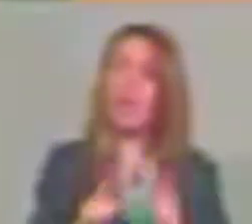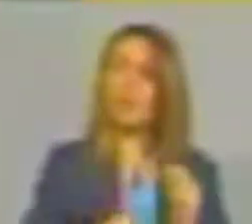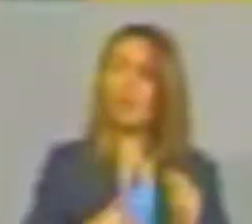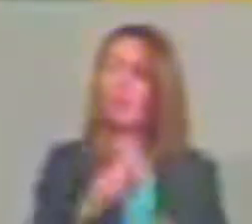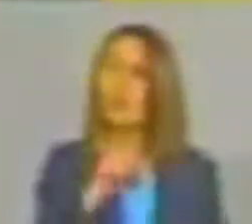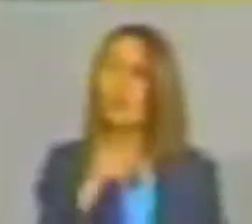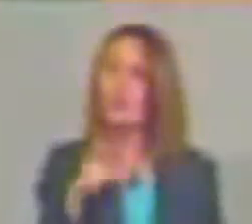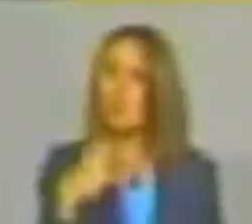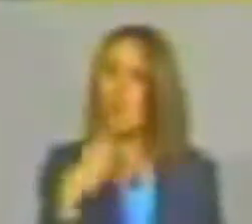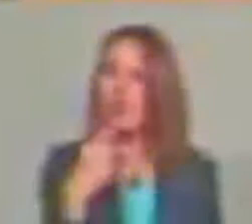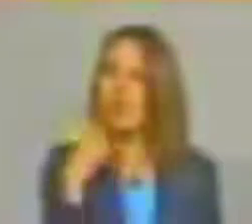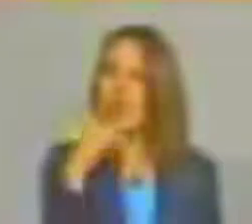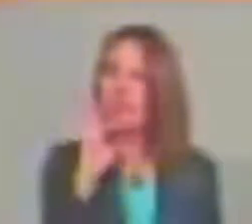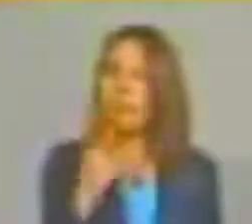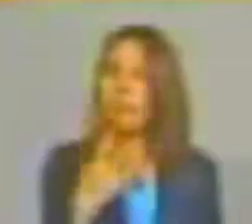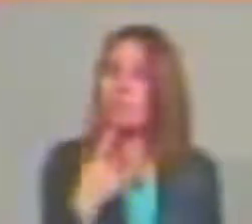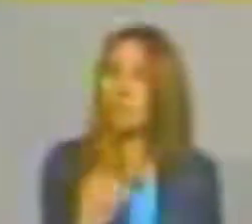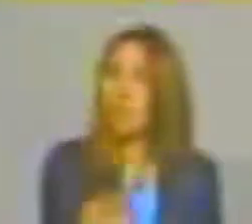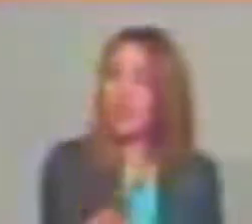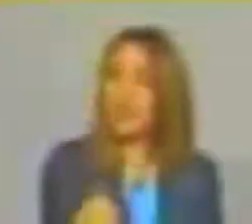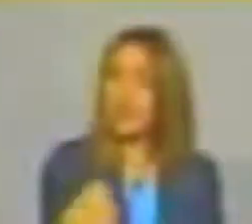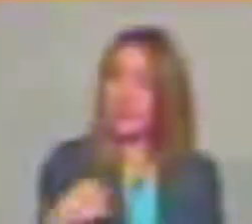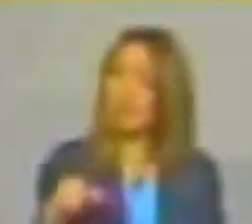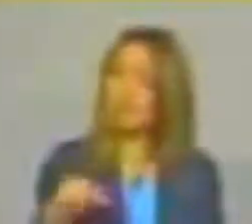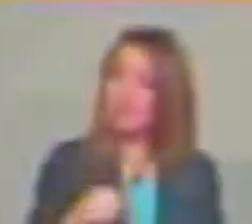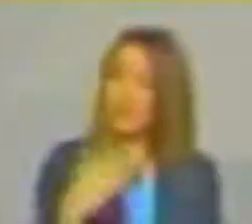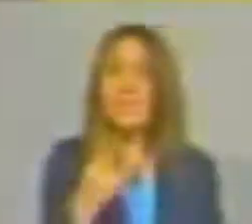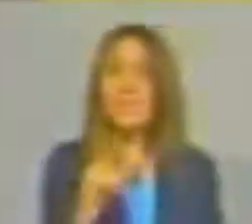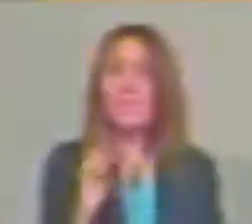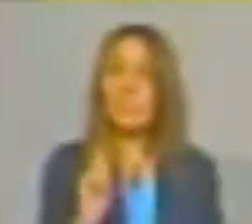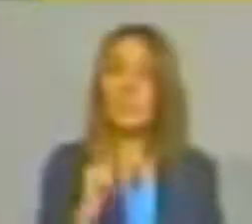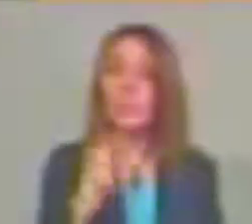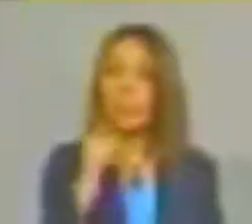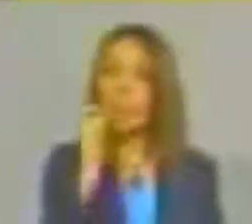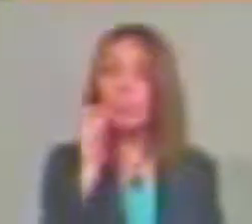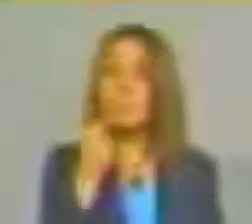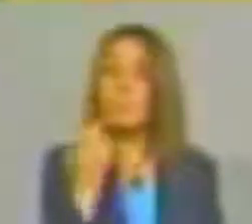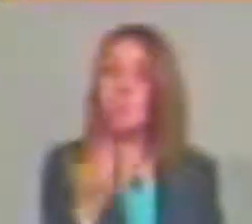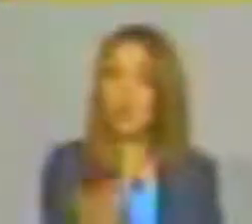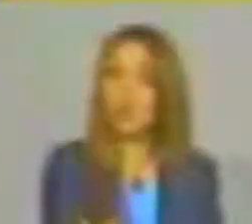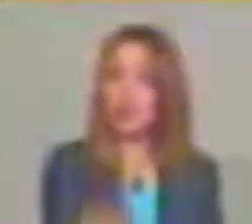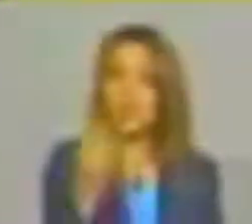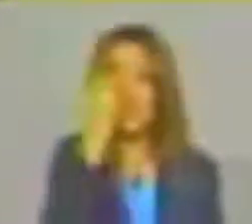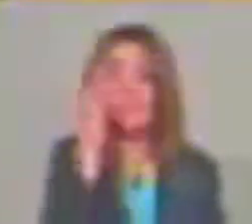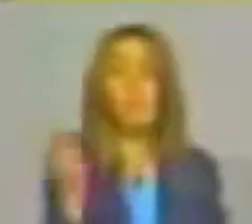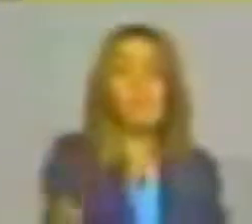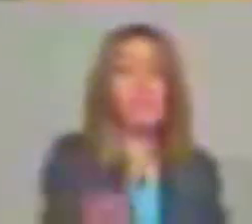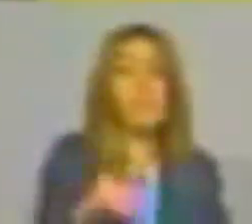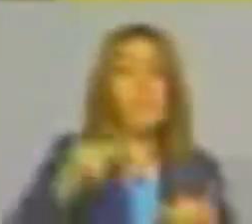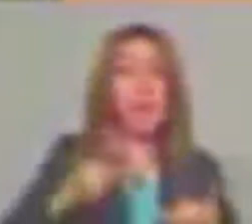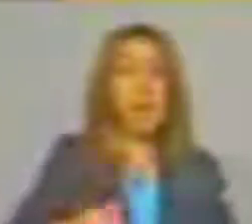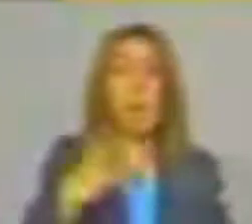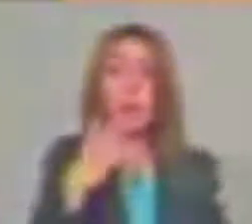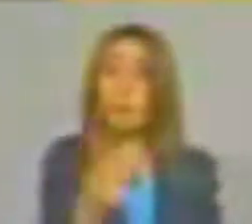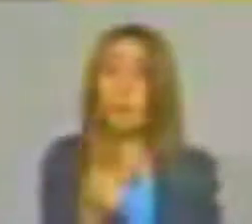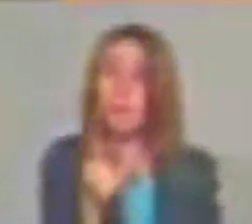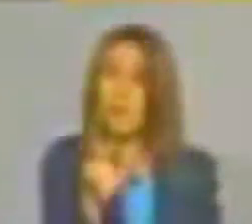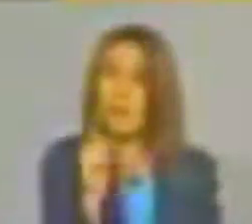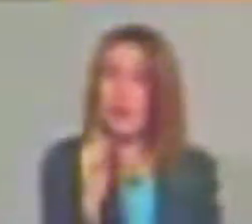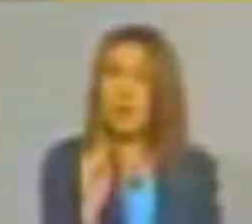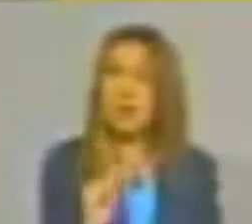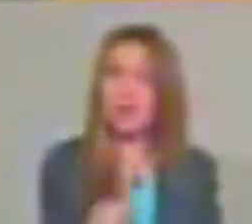kime söyledi? Kime söylediğimi bir daha söyleyeyim isterseniz. Fakirin, fukaranın hakkı olan zekatını,